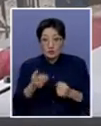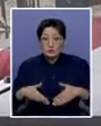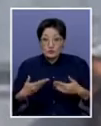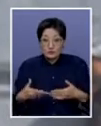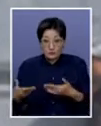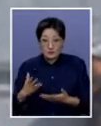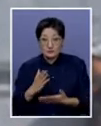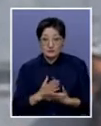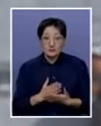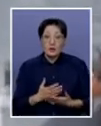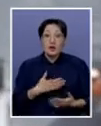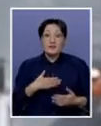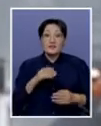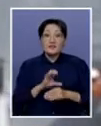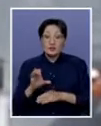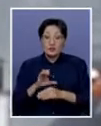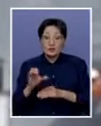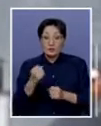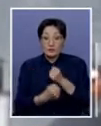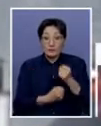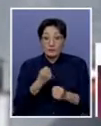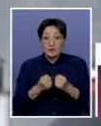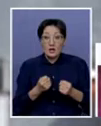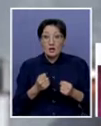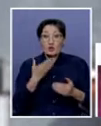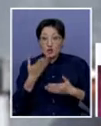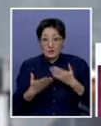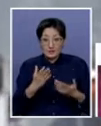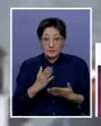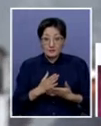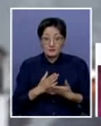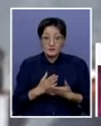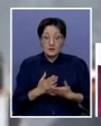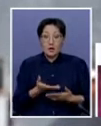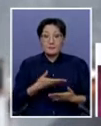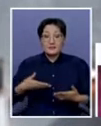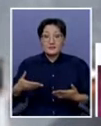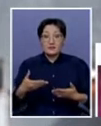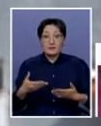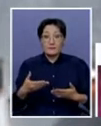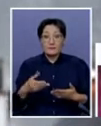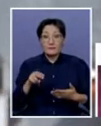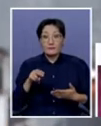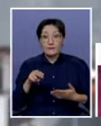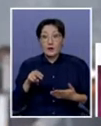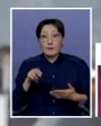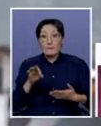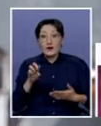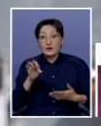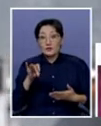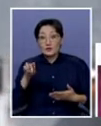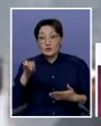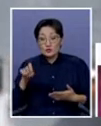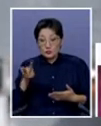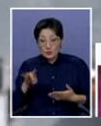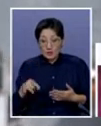келеді. Біз шығарып жатқан өнімдер қазір көбінесе ұсыныстар. Мына біздің Паребрика дейді, бордюрлар дейді, полный ауысып